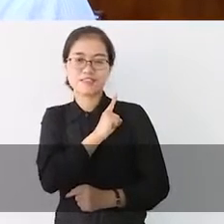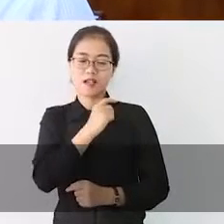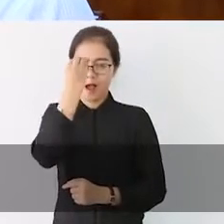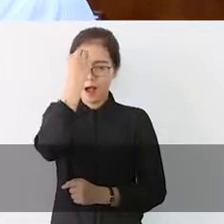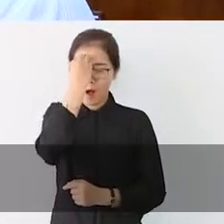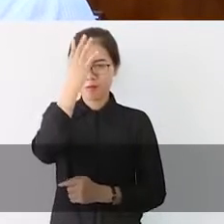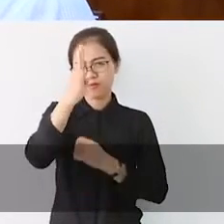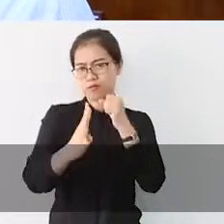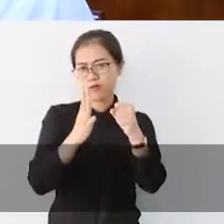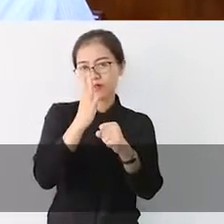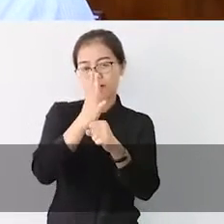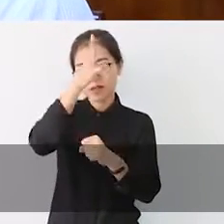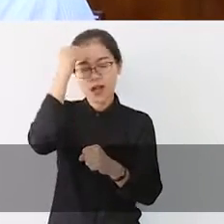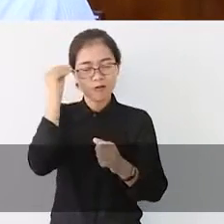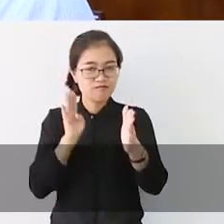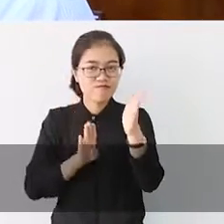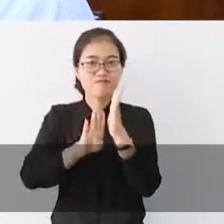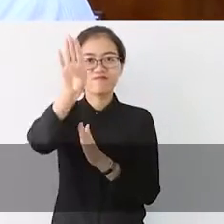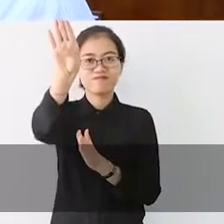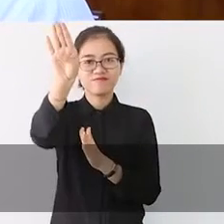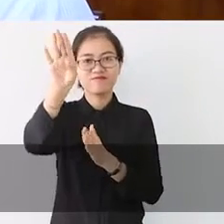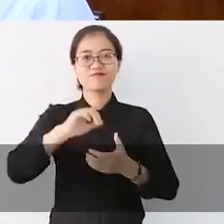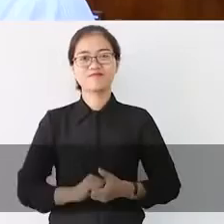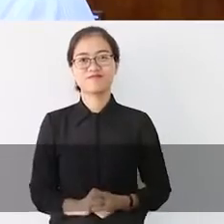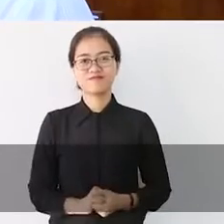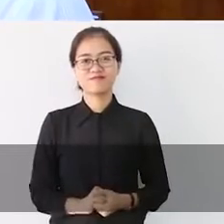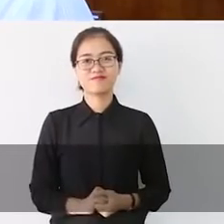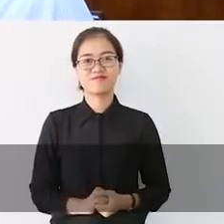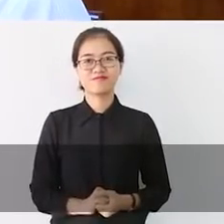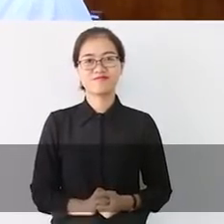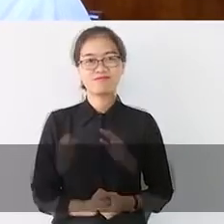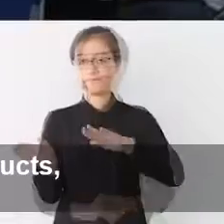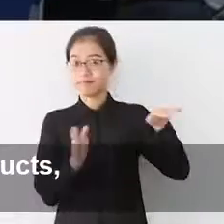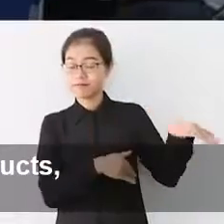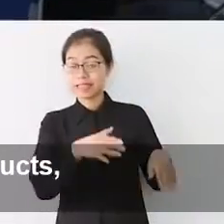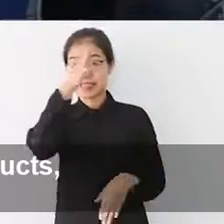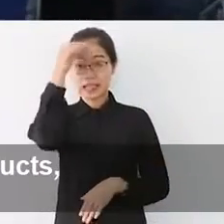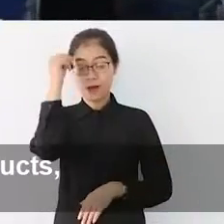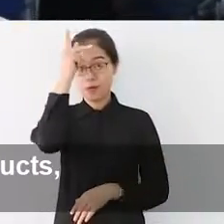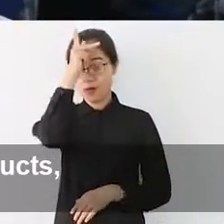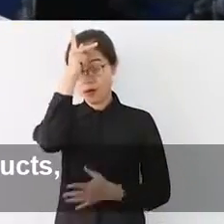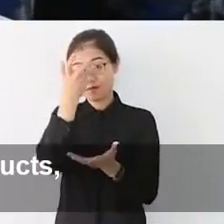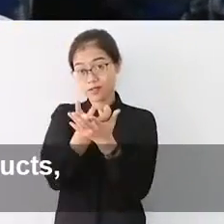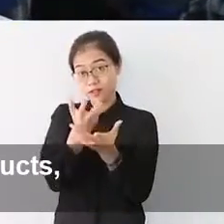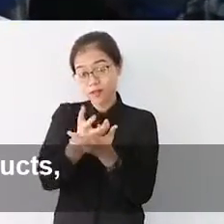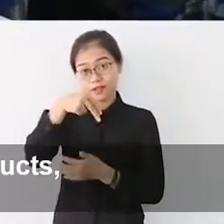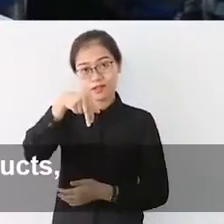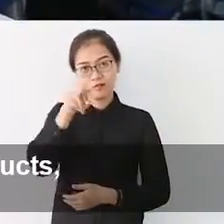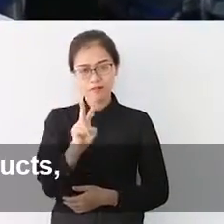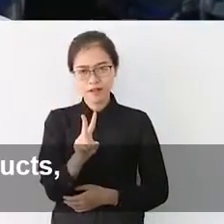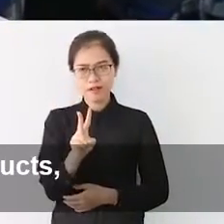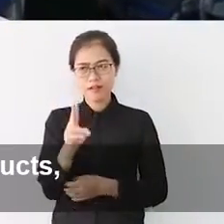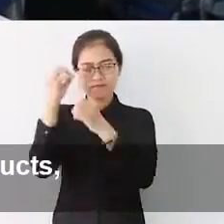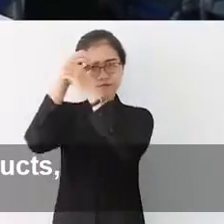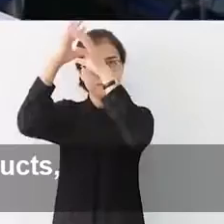cái động lực để các bạn học tập thật tốt trong 4 năm các bạn học tập tại trường. Tại trường Đại học Khoa học Xã hội và Nhân văn,